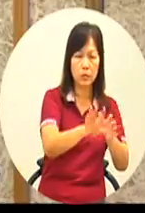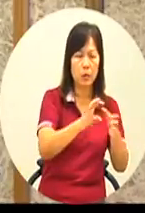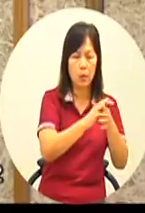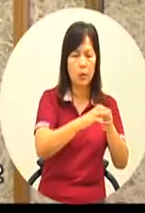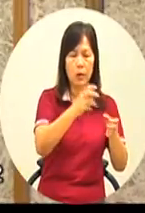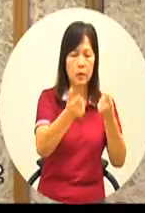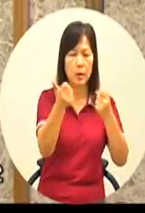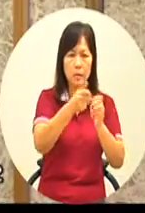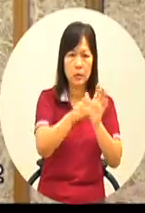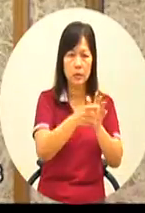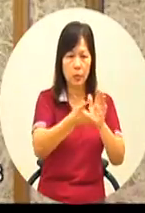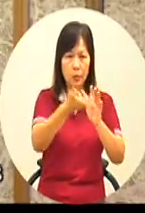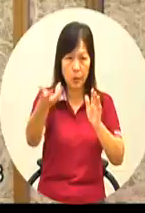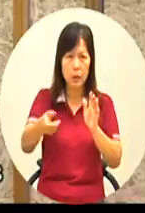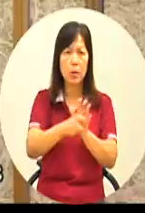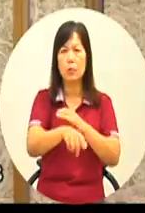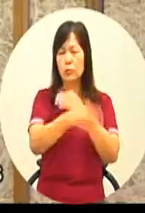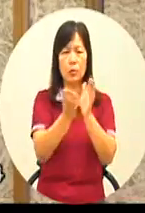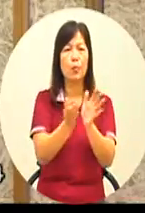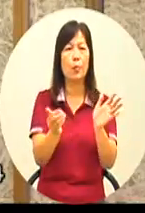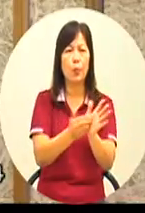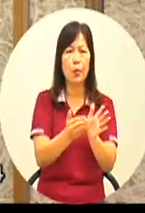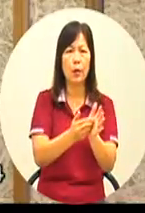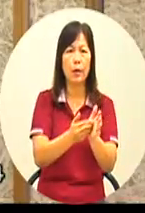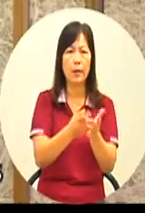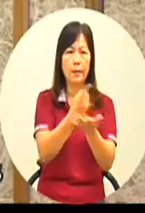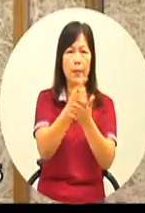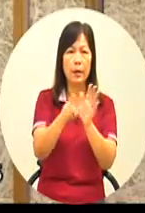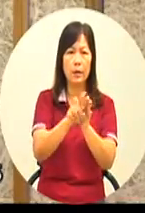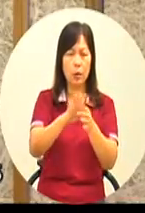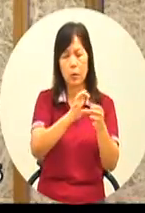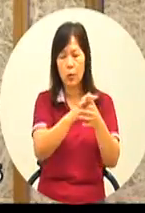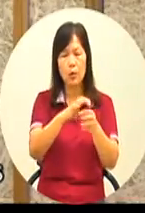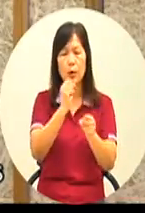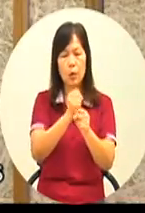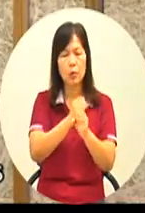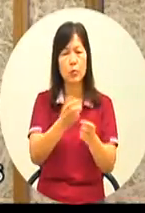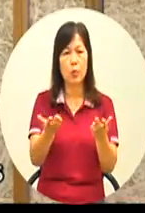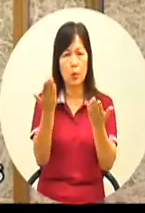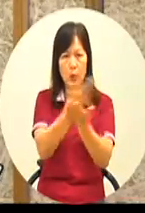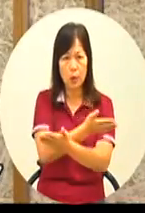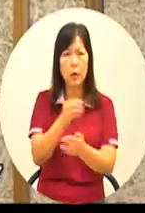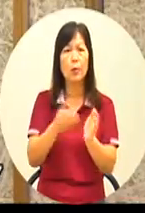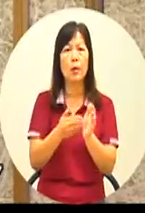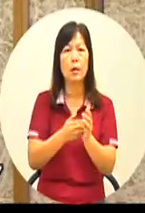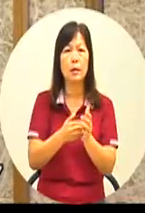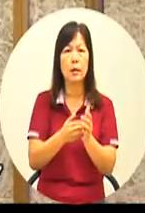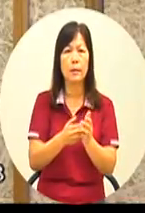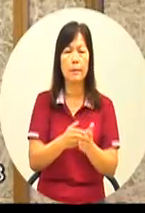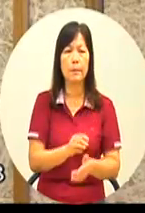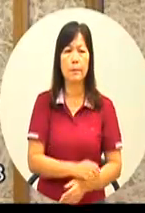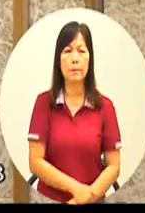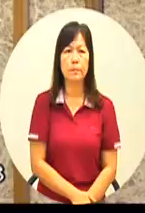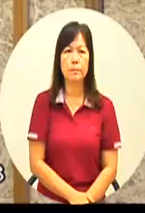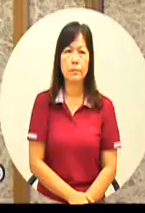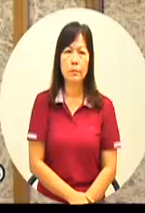拨情形，我们现在都已经完成移拨到各局处去做相关的工作，那都是之前都是一直。